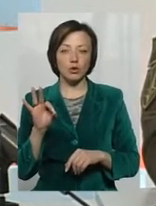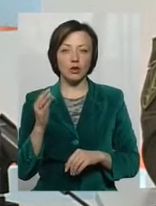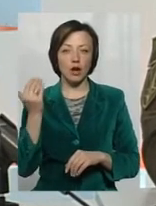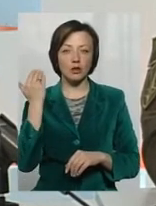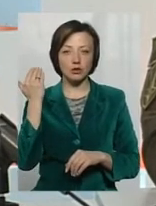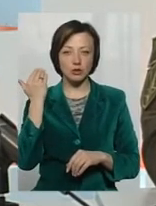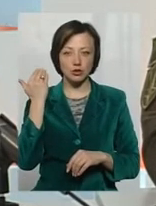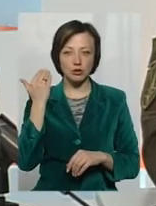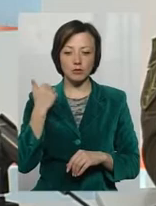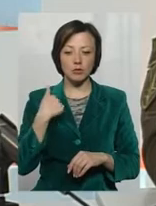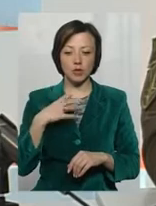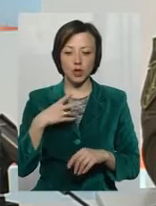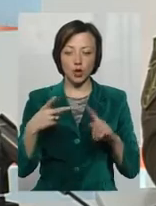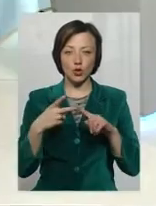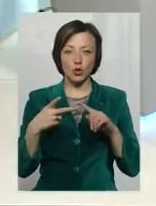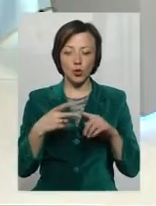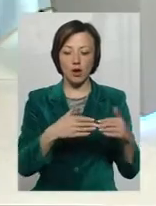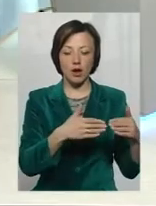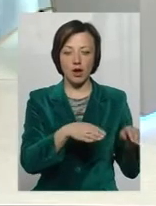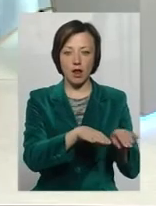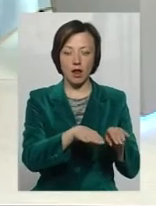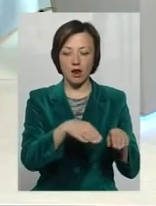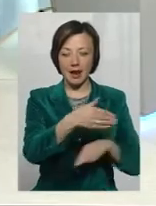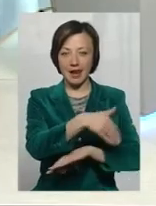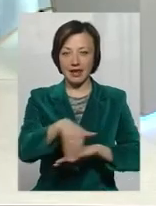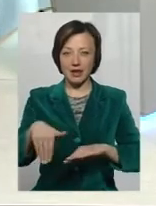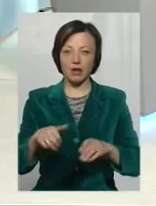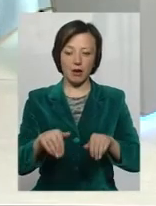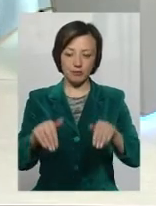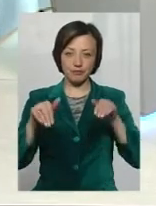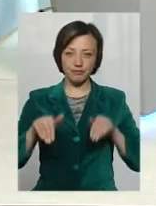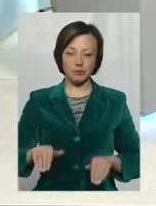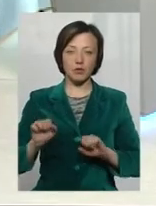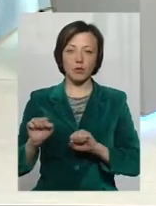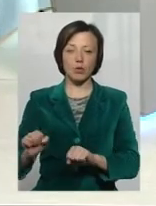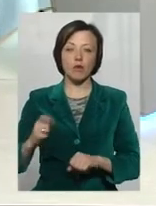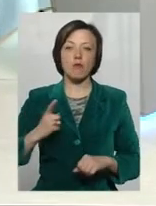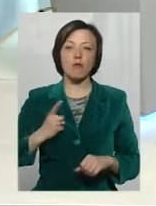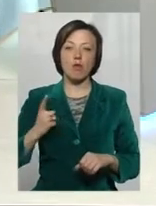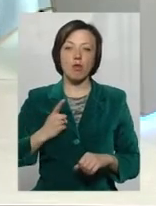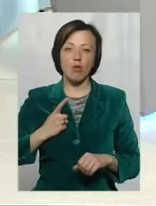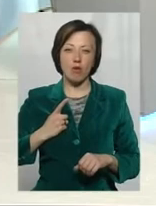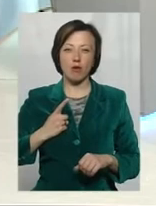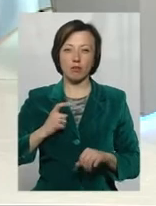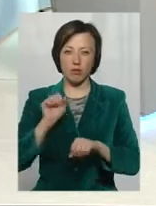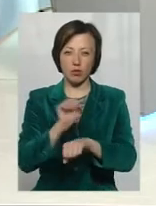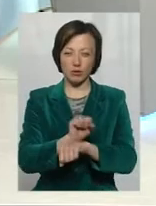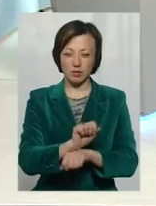Раніше ми стояли на другій лінії оборони, несли службу на блокпостах, перевіряли